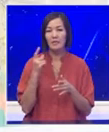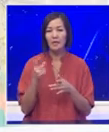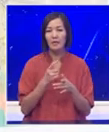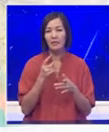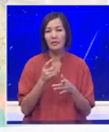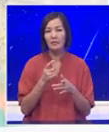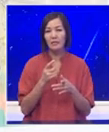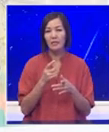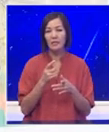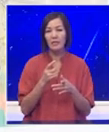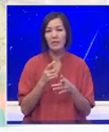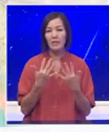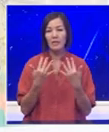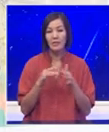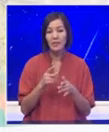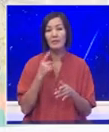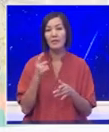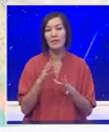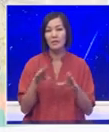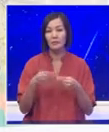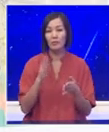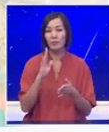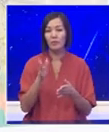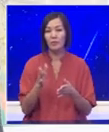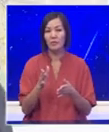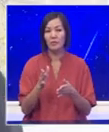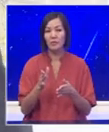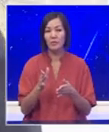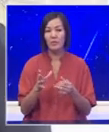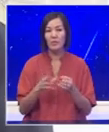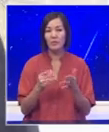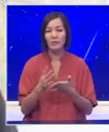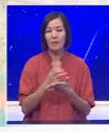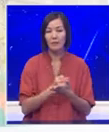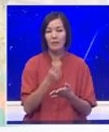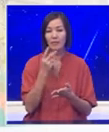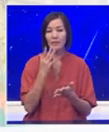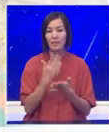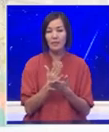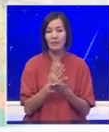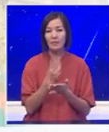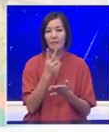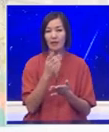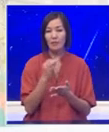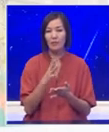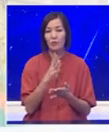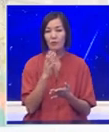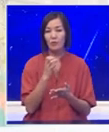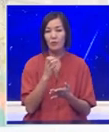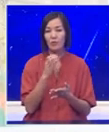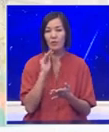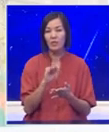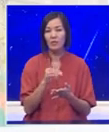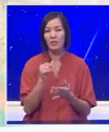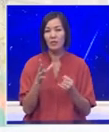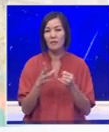либо крестьянских хозяйств кроме того земли запаса у нас имеются дверь 2 миллиона 300 тысяч гектаров земель